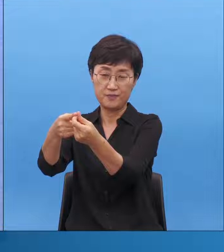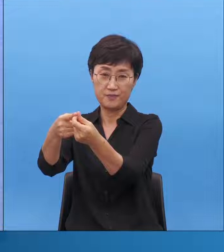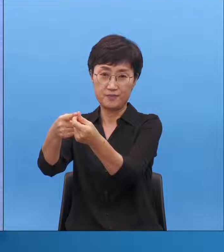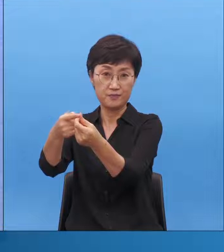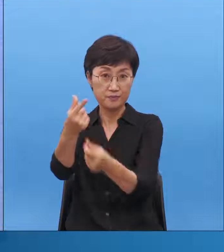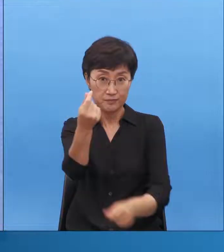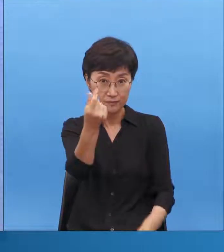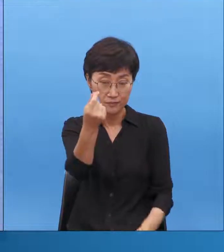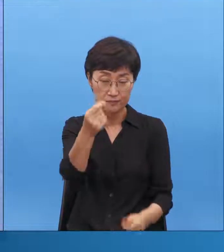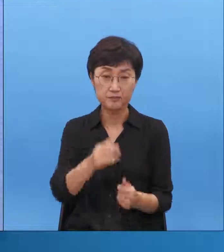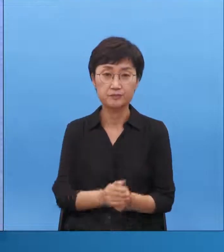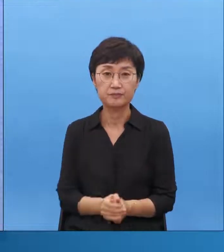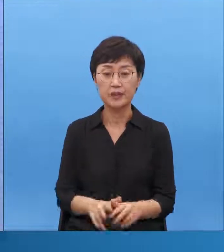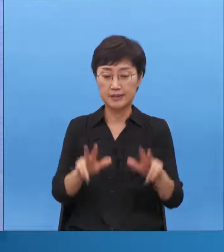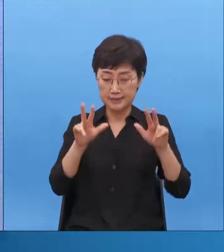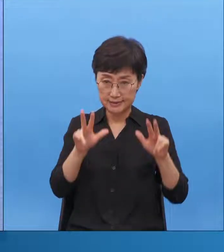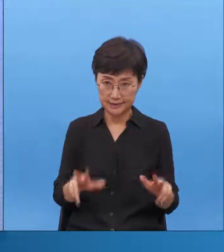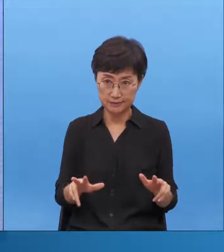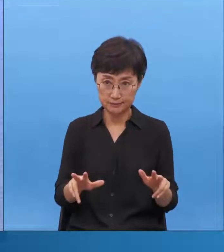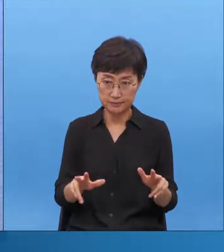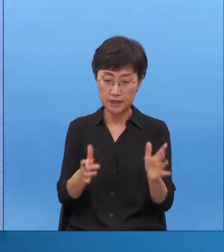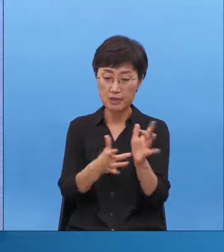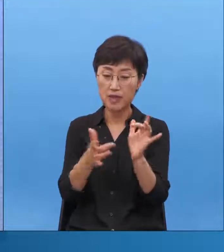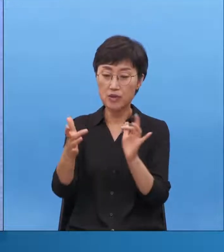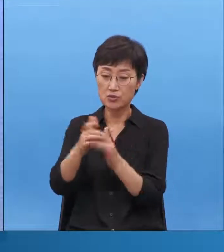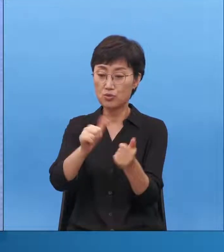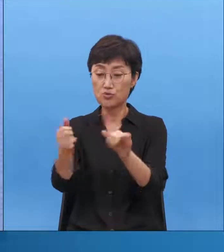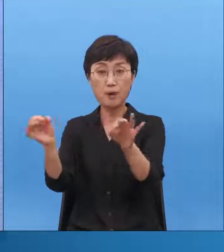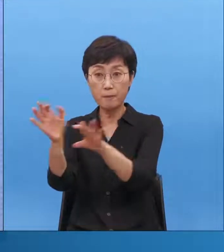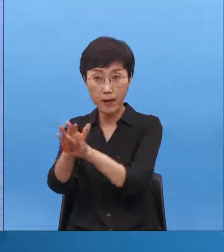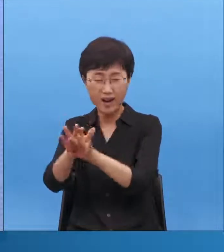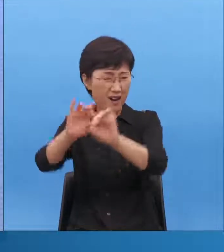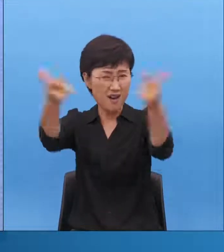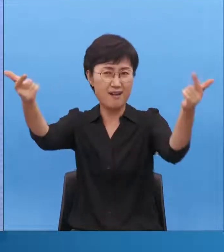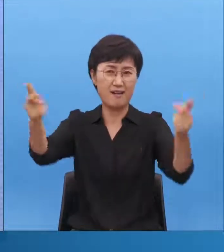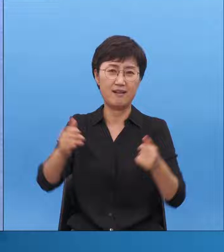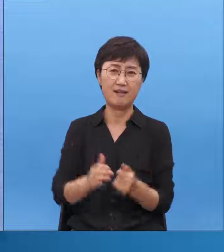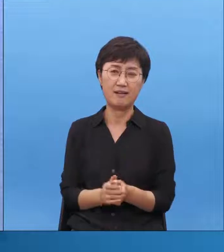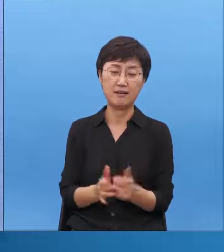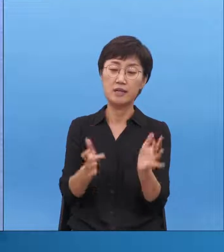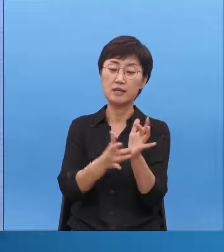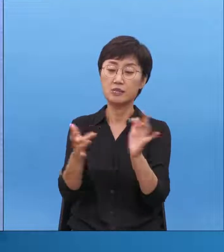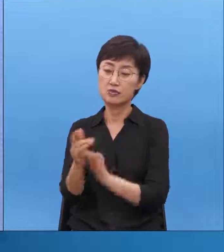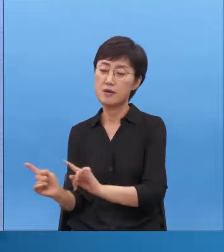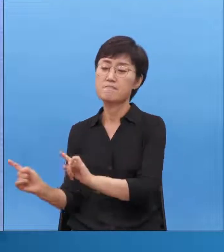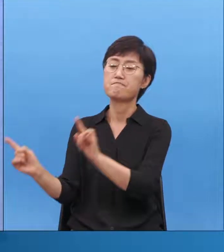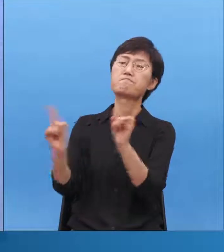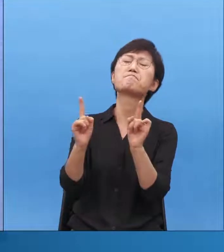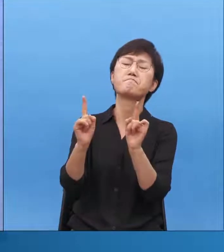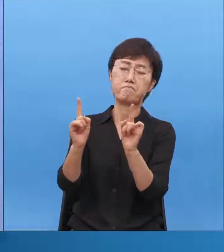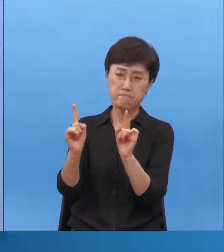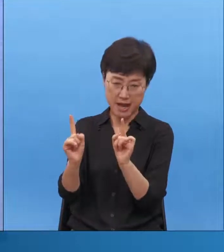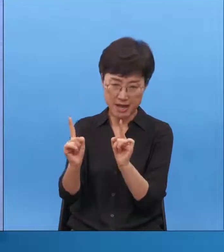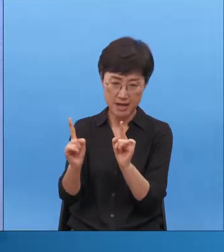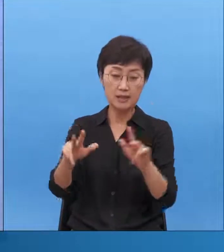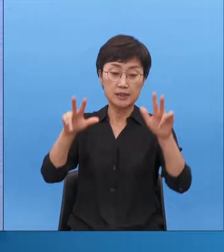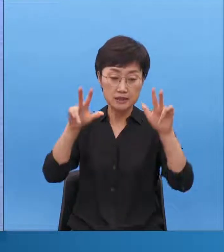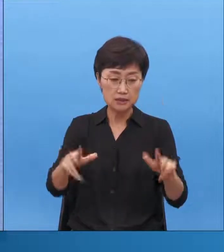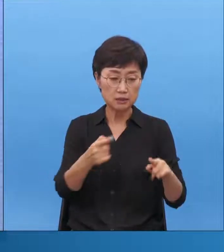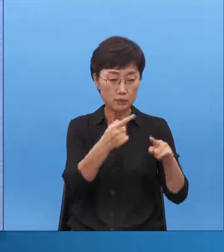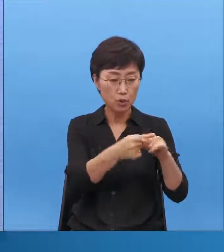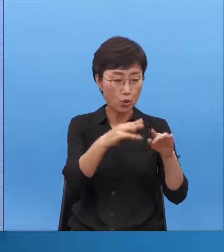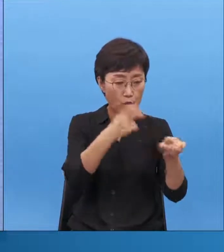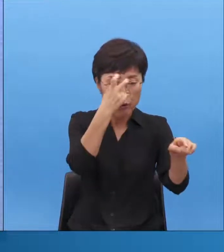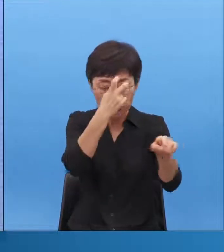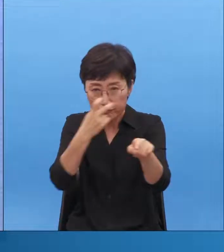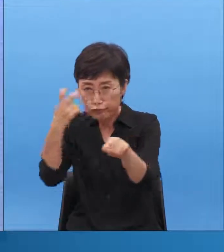있죠. There's tremendous meaning 지금 behind this. 부활하셔서 그리스도께서는 교회를 지키고 계신다. That Jesus Christ, he resurrected, he is protecting the church